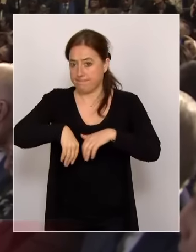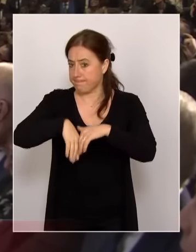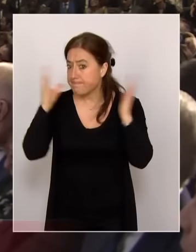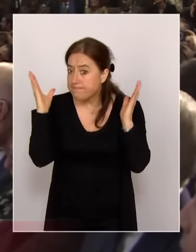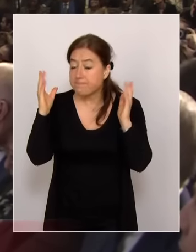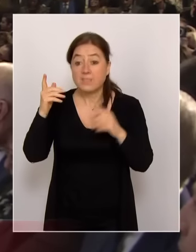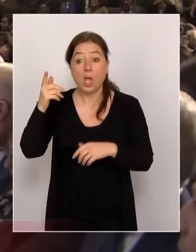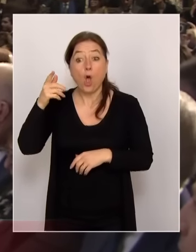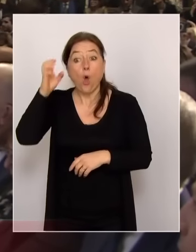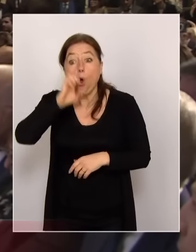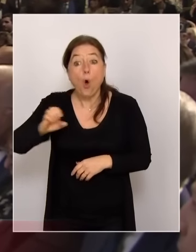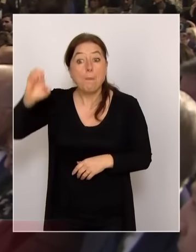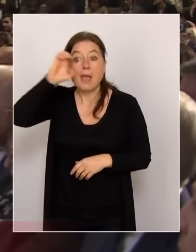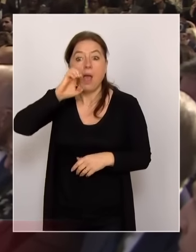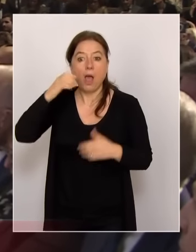une terre